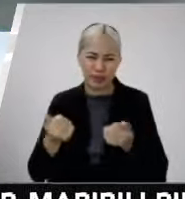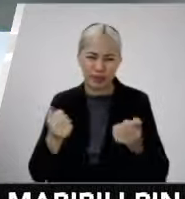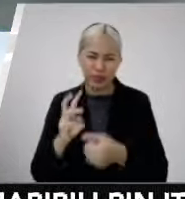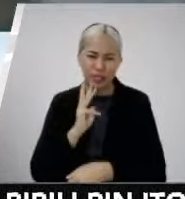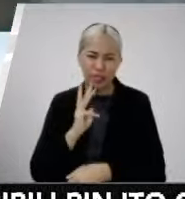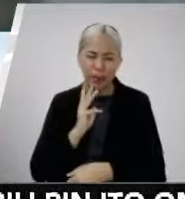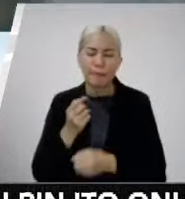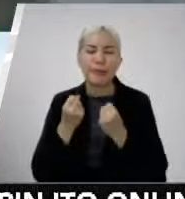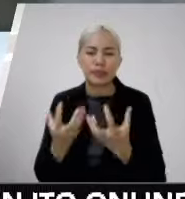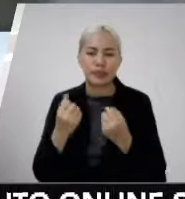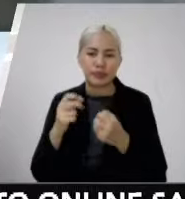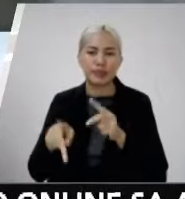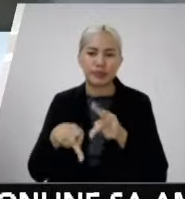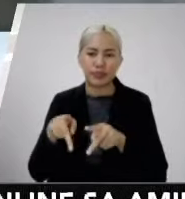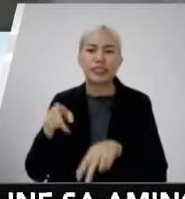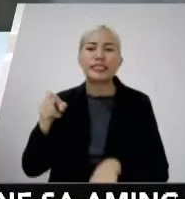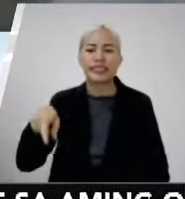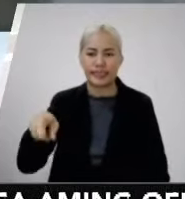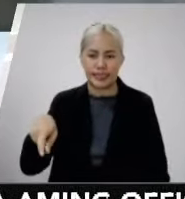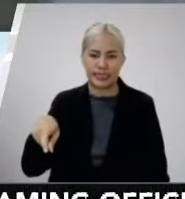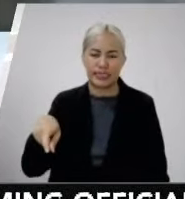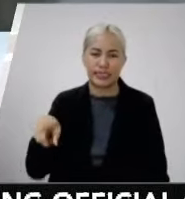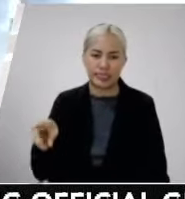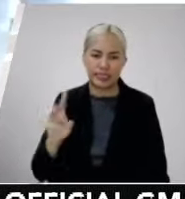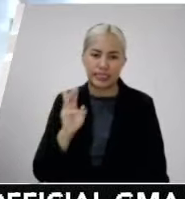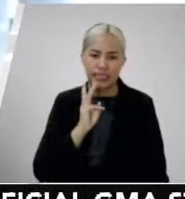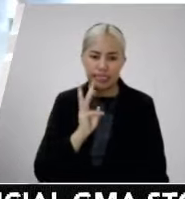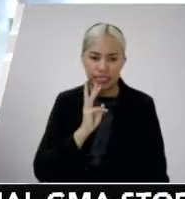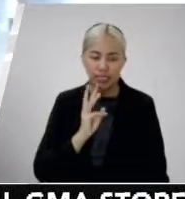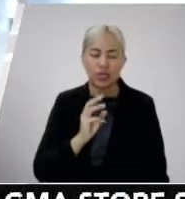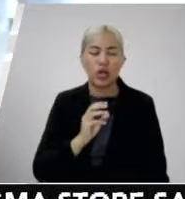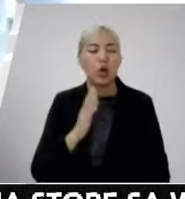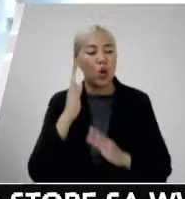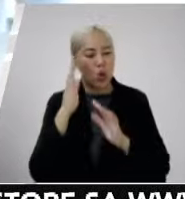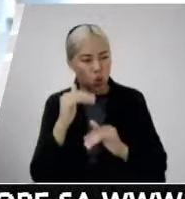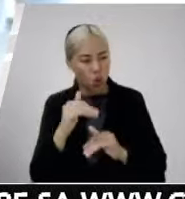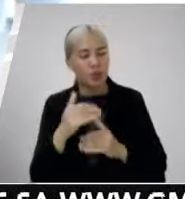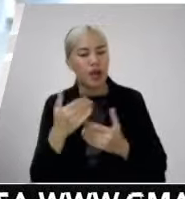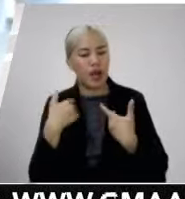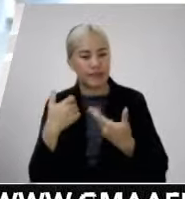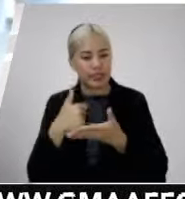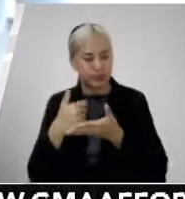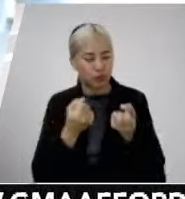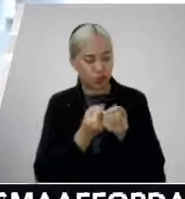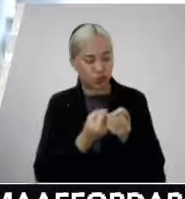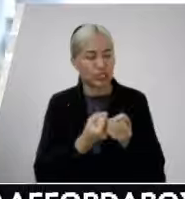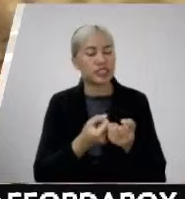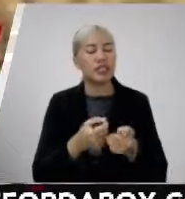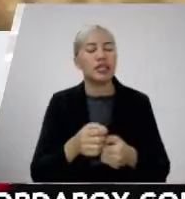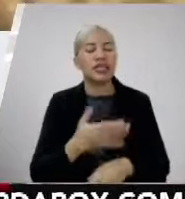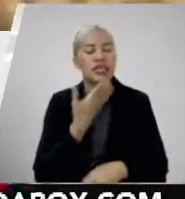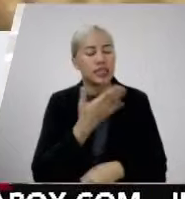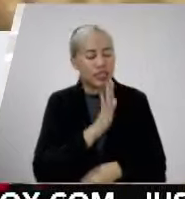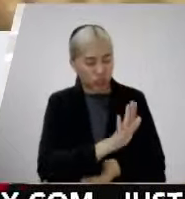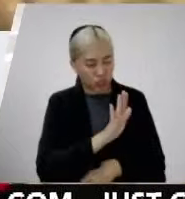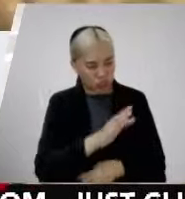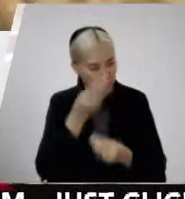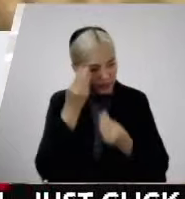nila. Ayan, sana po mapakinggan yung inyong panawagan. Maraming salamat po sa impormasyon na ibinahagi niyo po sa amin. Okay, thank you po Sir